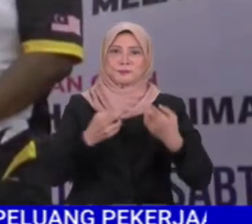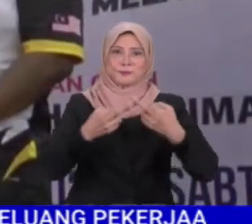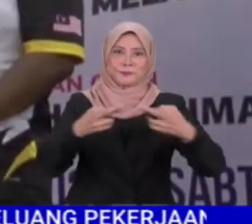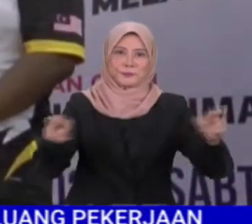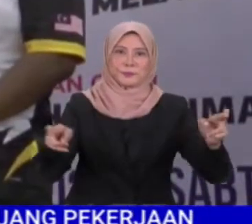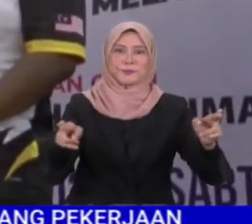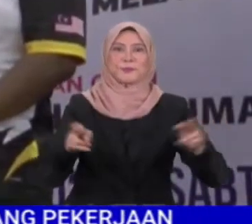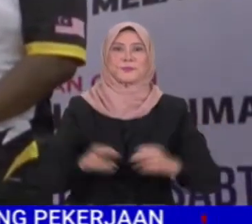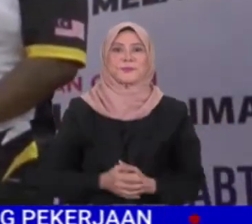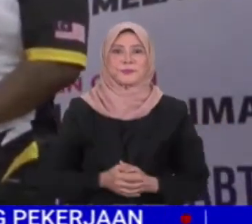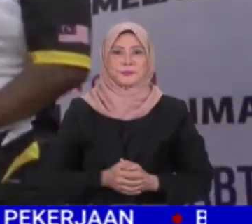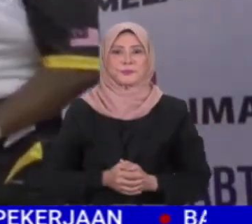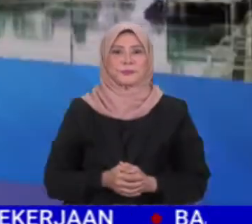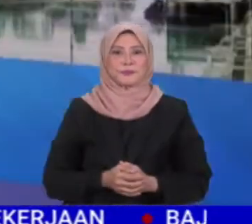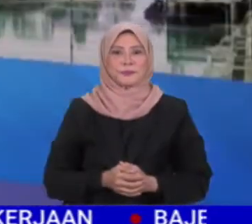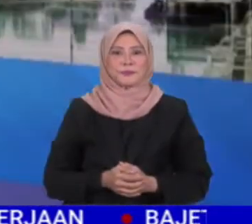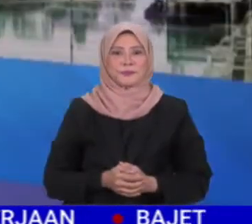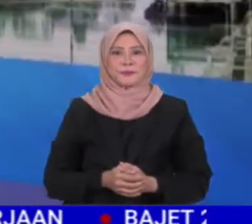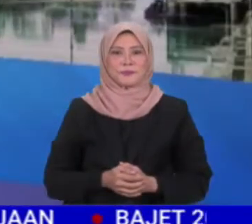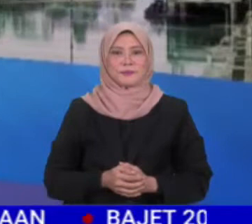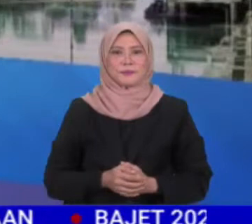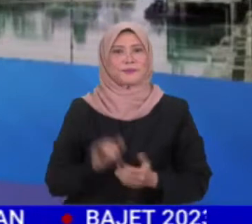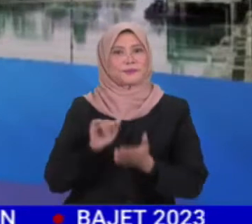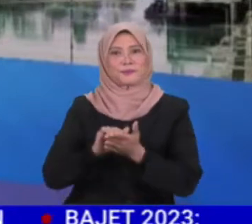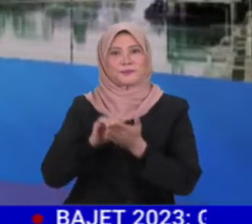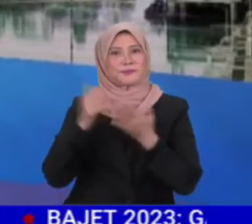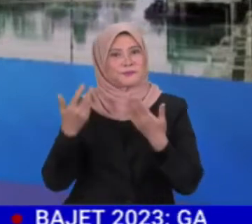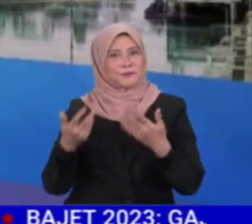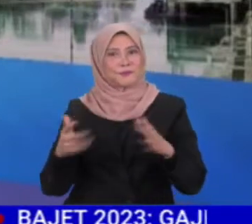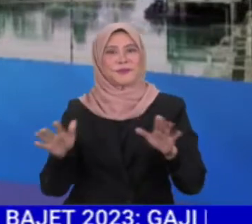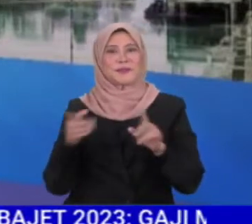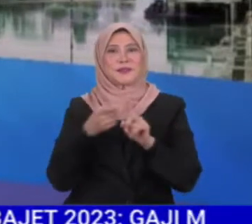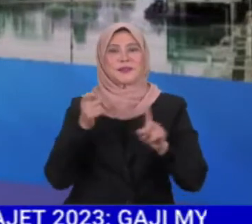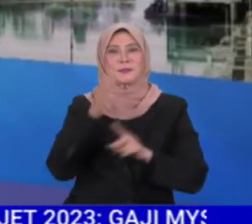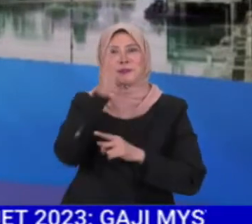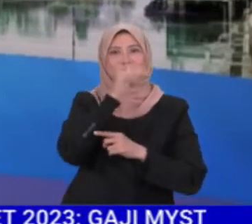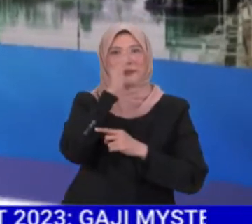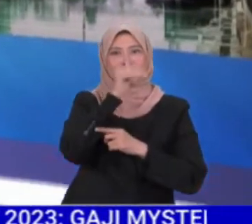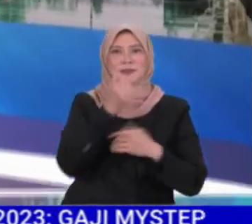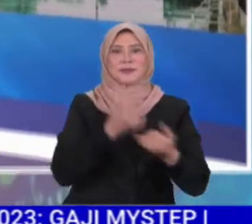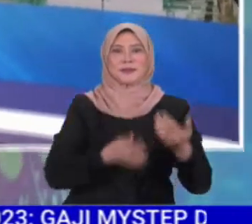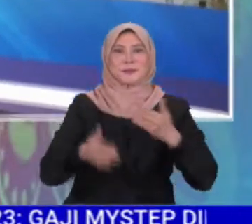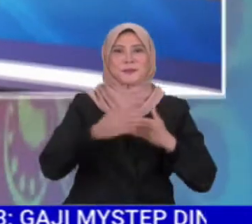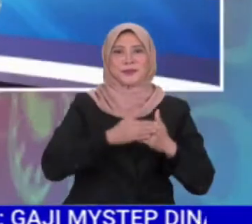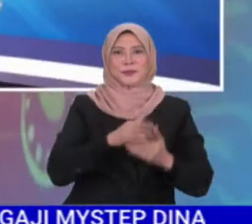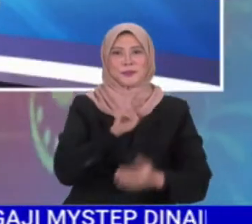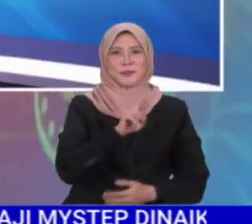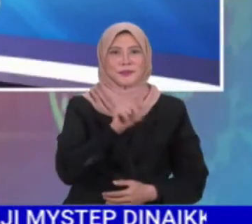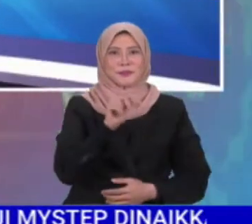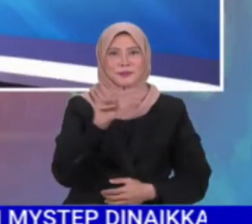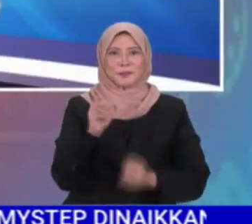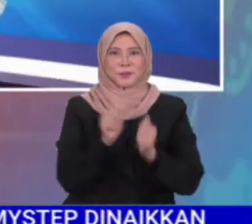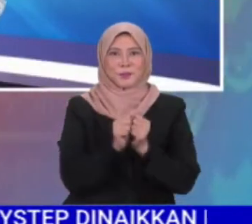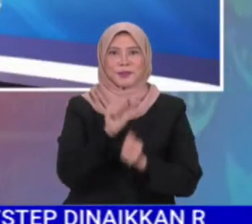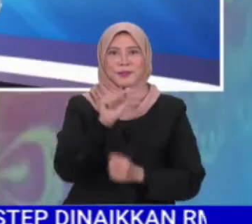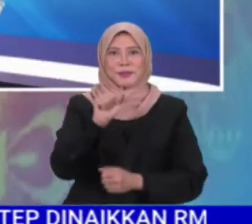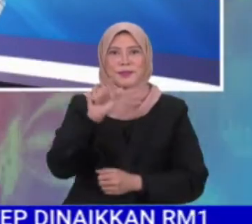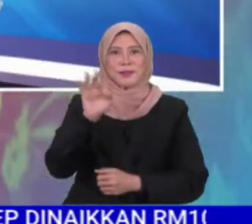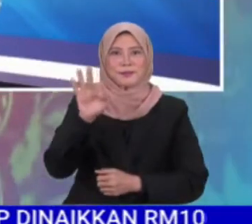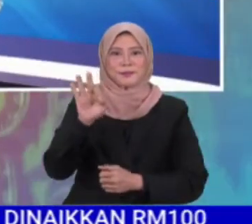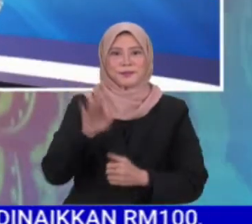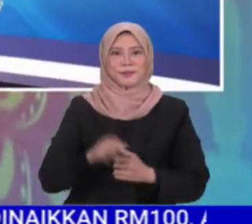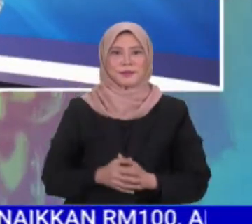Sulaiman Mat Ali. Sekian paparan berita dari Melaka. Kembali ke Angkasa Puri bersama Alif.